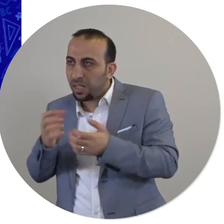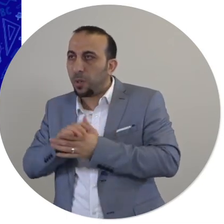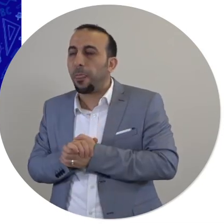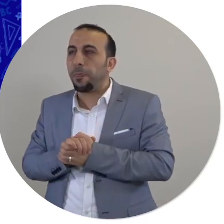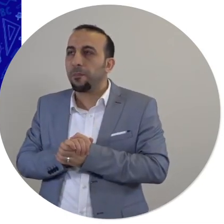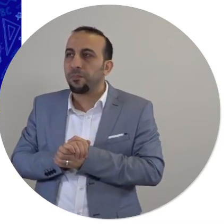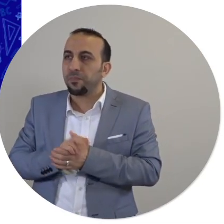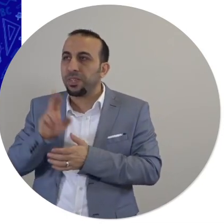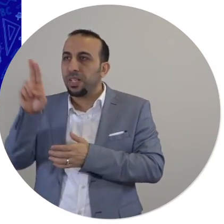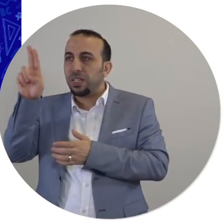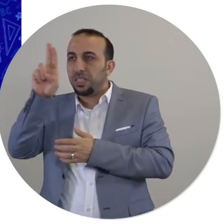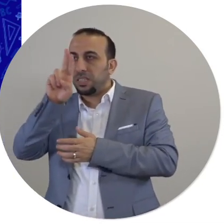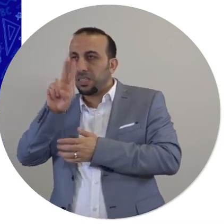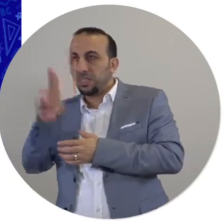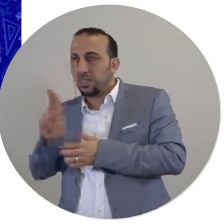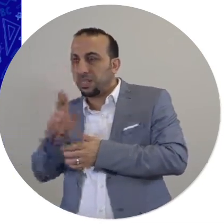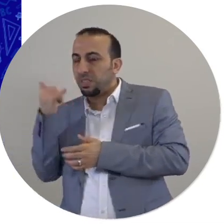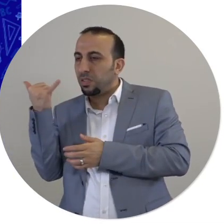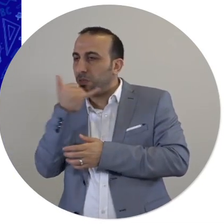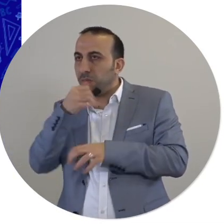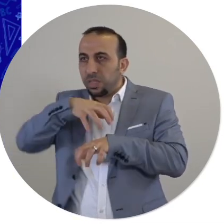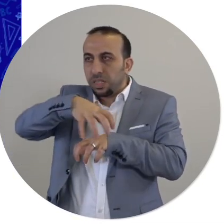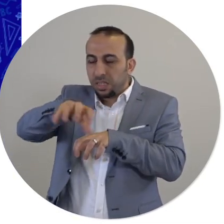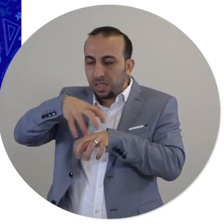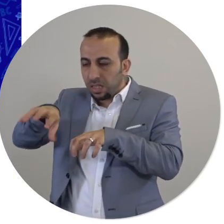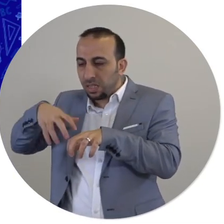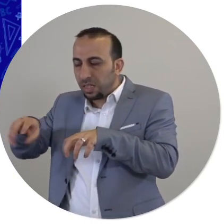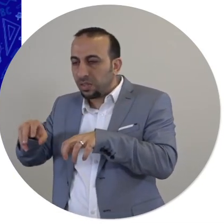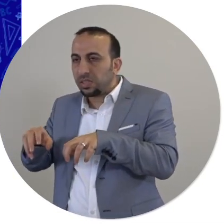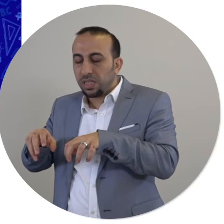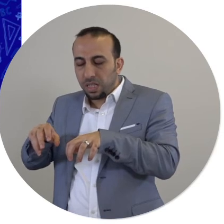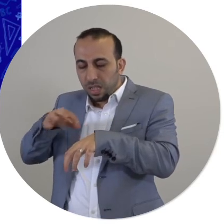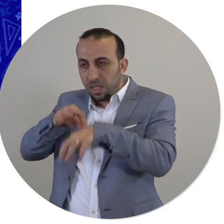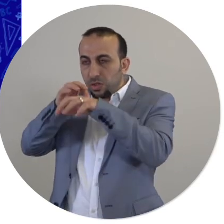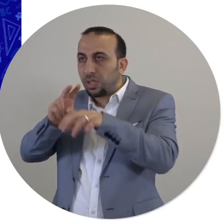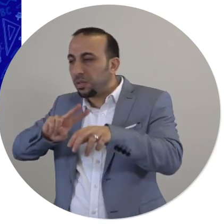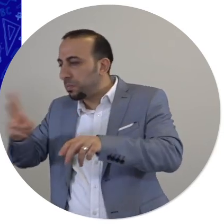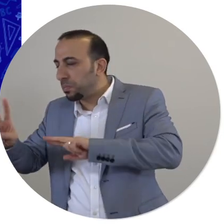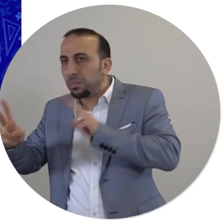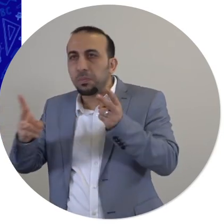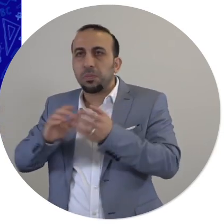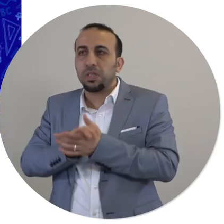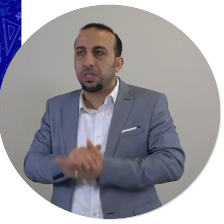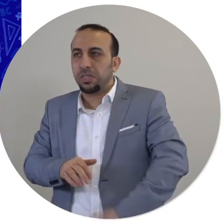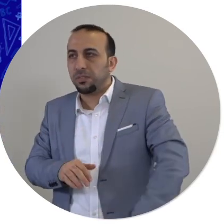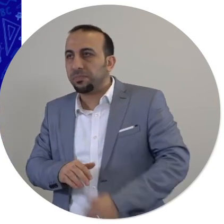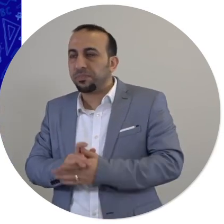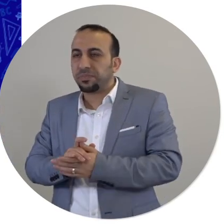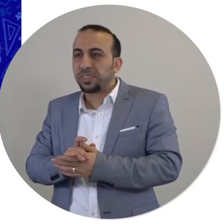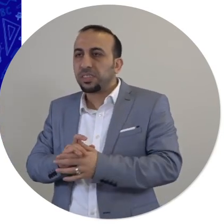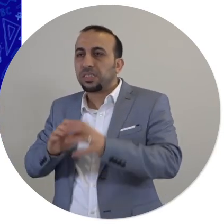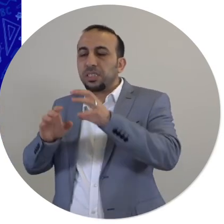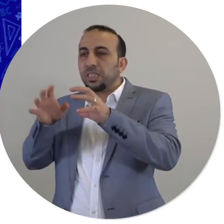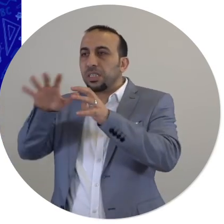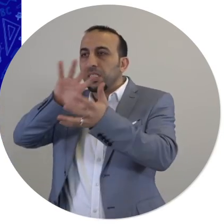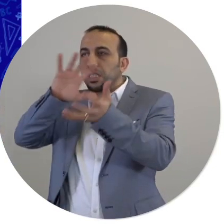يختلف توزيع وكثافة السكان حسب دوائر العرض المختلفة موزعة على النحو التالي: أقل من 10% من